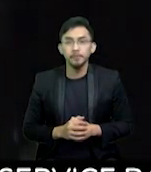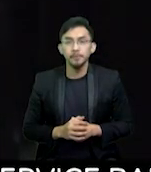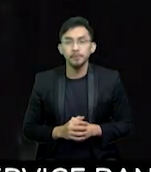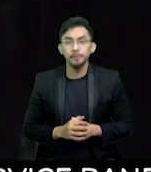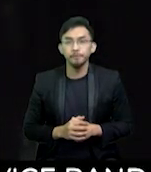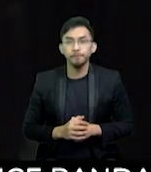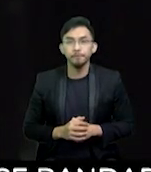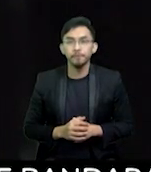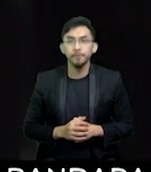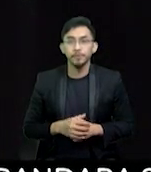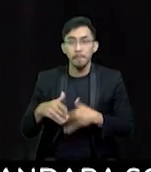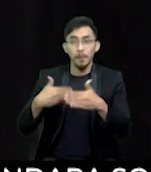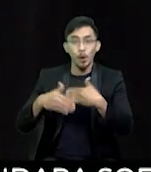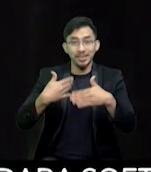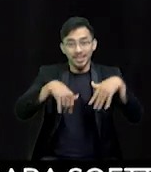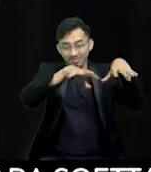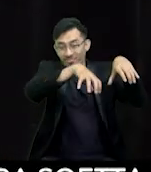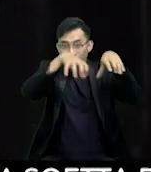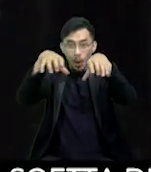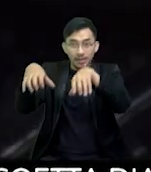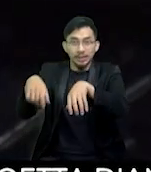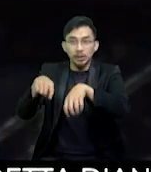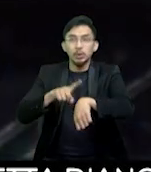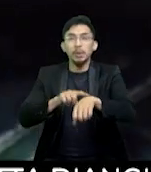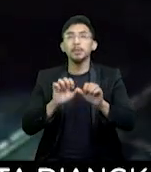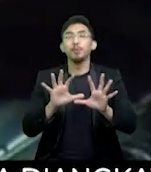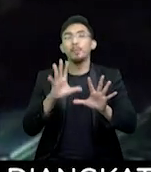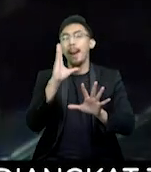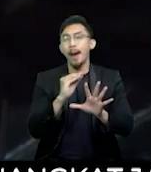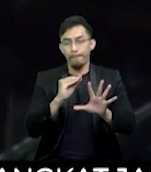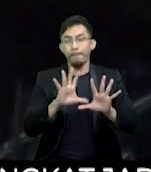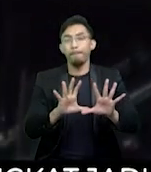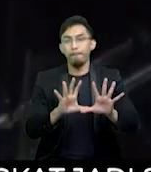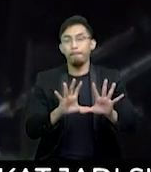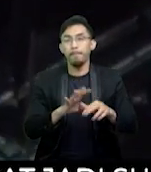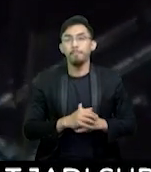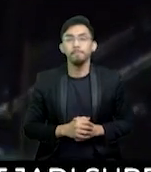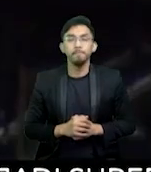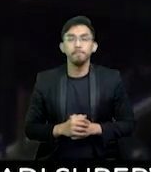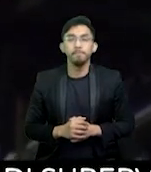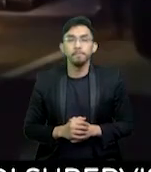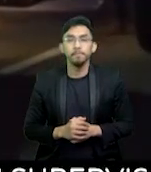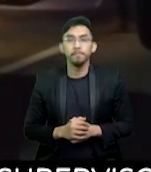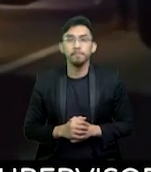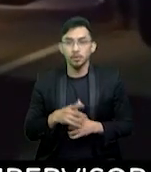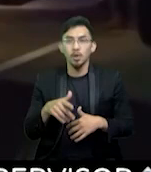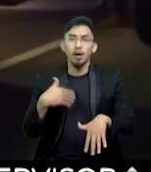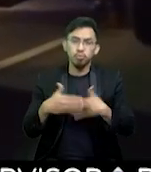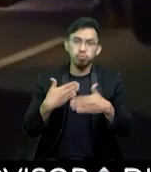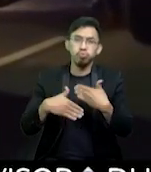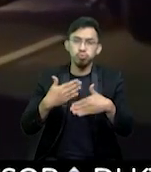Hai proses evakuasi berlangsung sejak pukul sepuluh satu malam Hai sleeve waktu berjam-jam